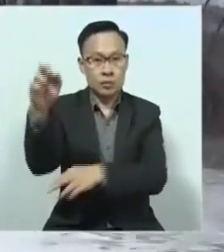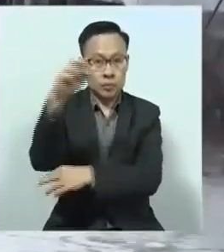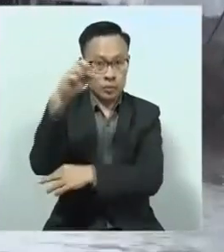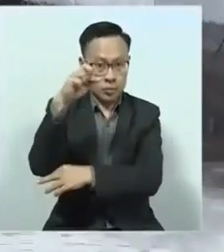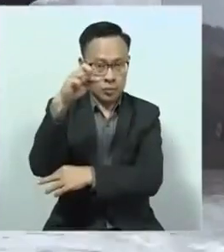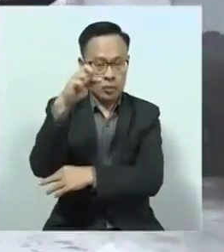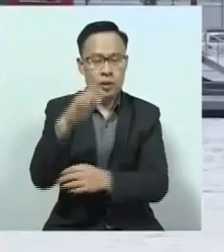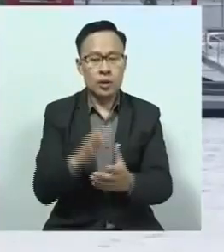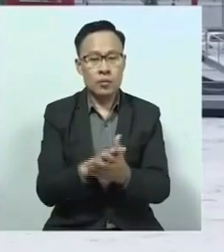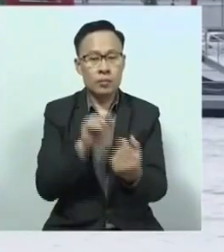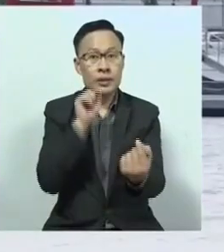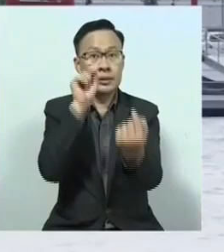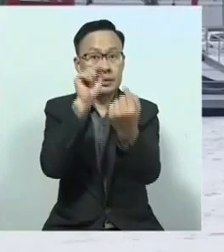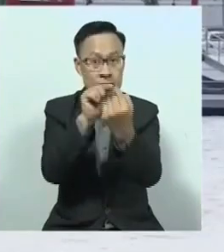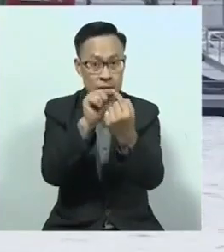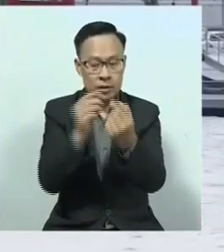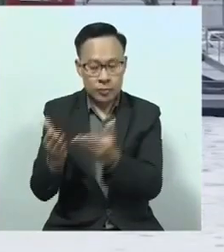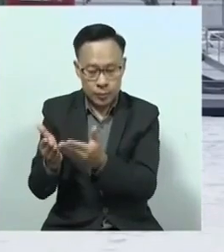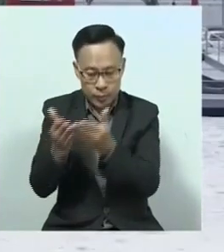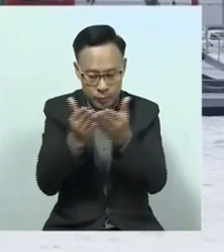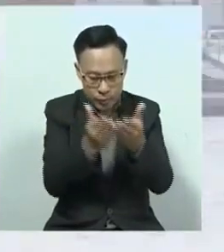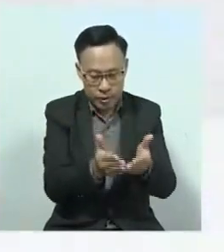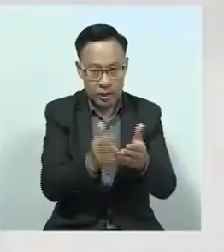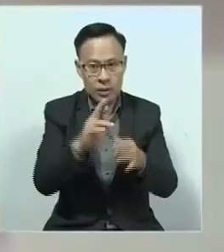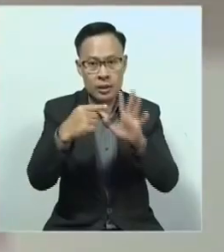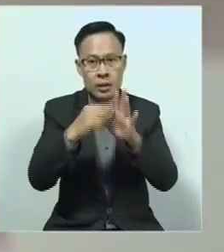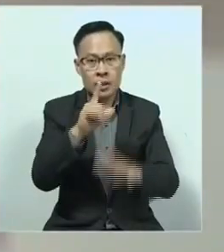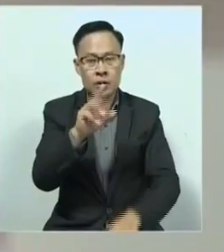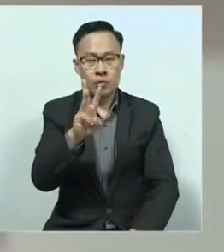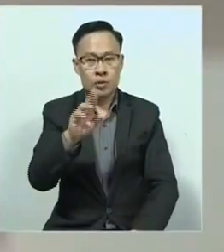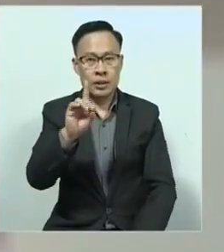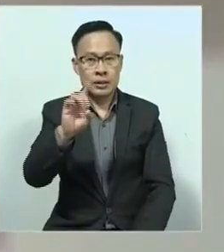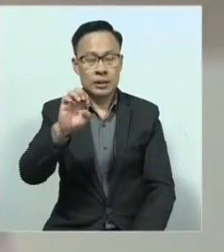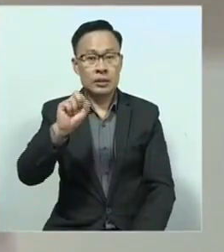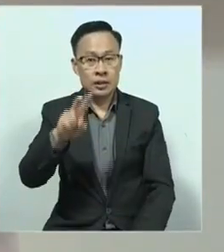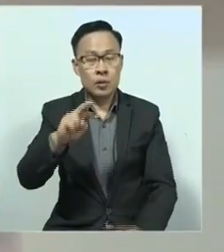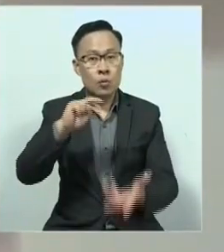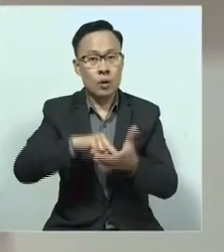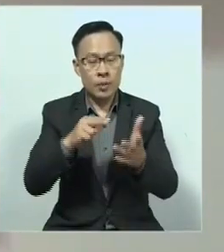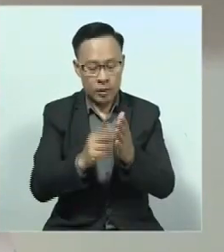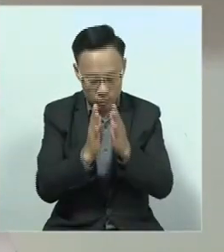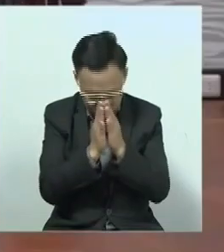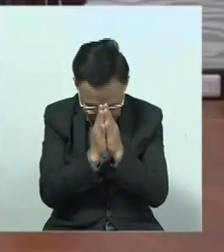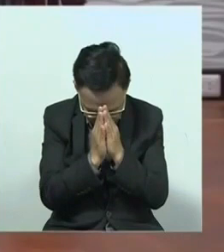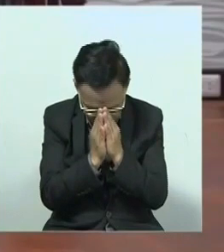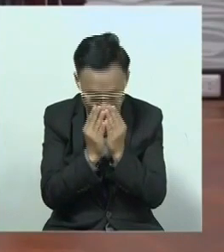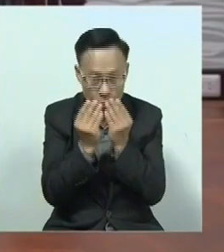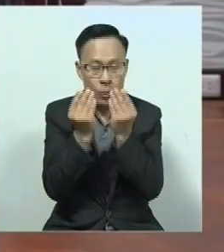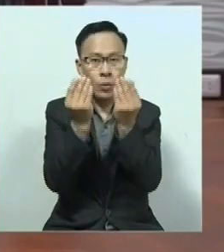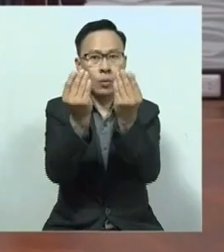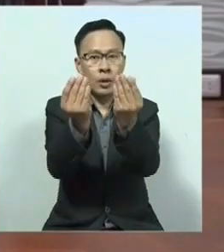ที่ท่าราชชลดิษฐ ์ค ่ ะ ให้เพื่อเป็นเทิดพระเกียรติขององค์ท่าน ค่ะ